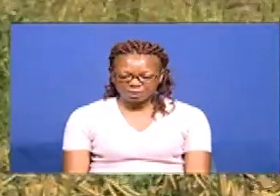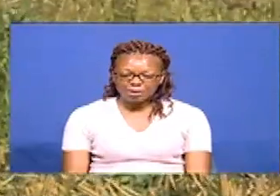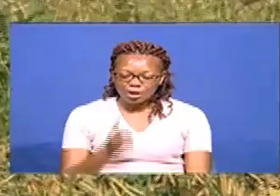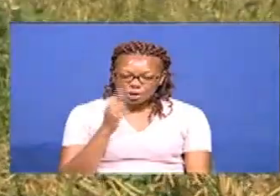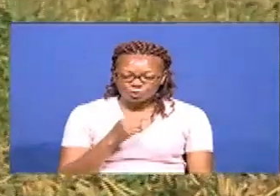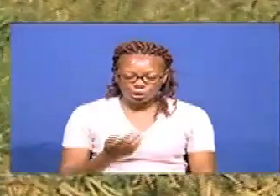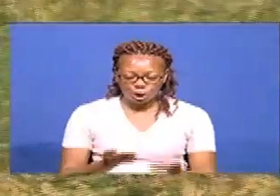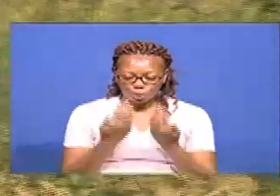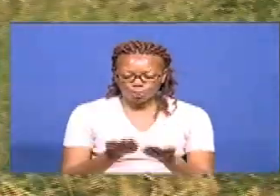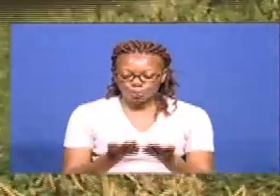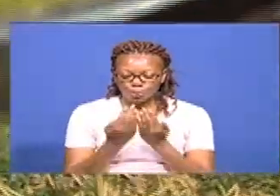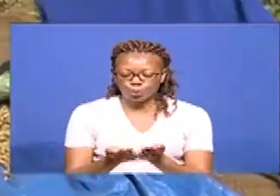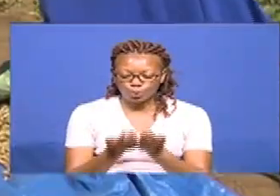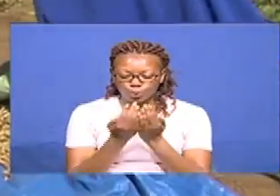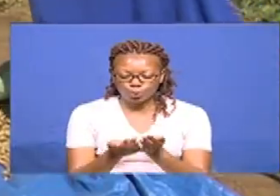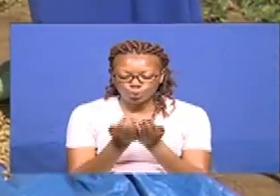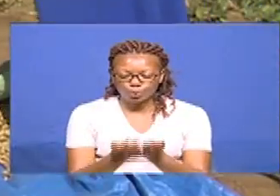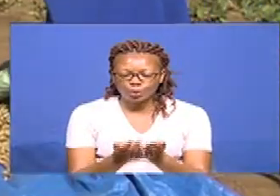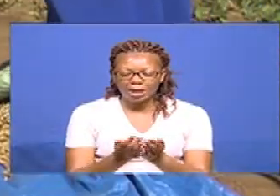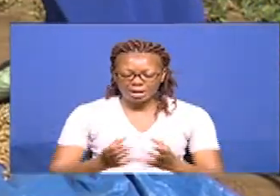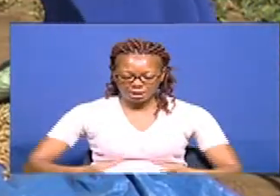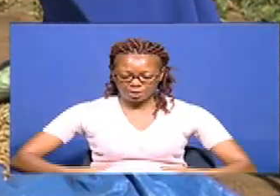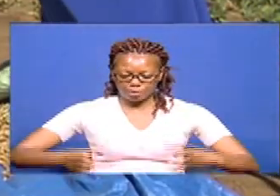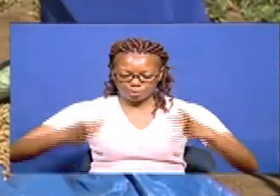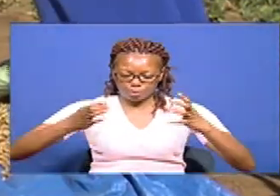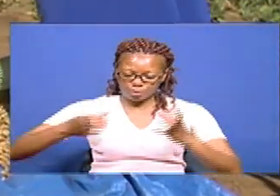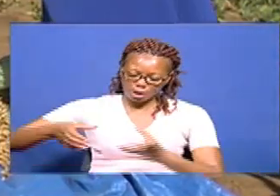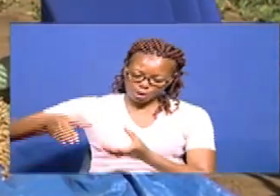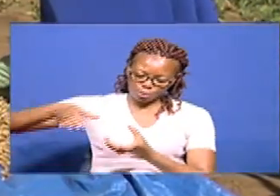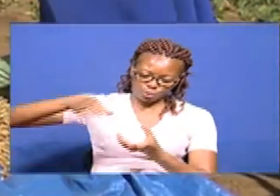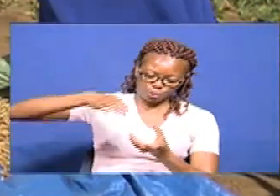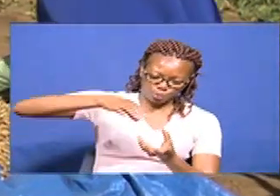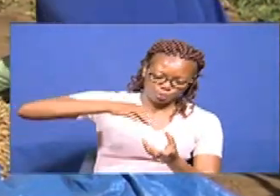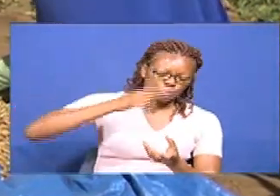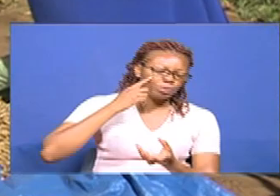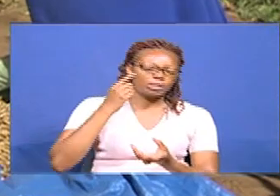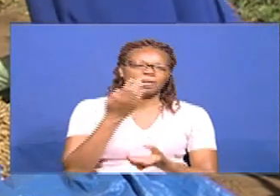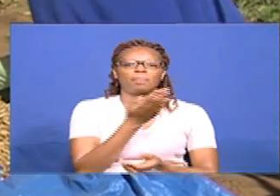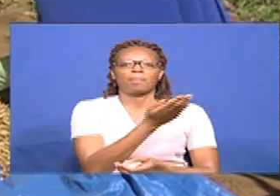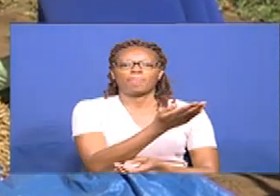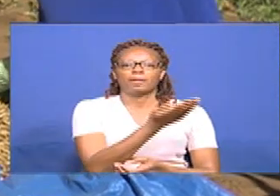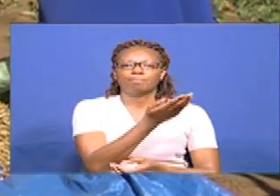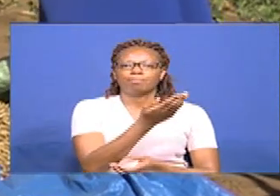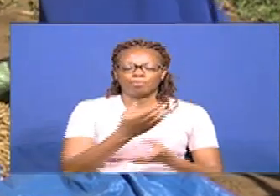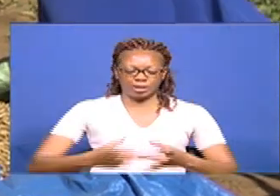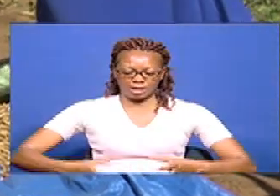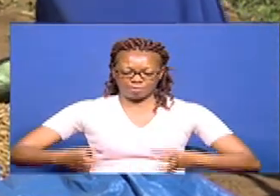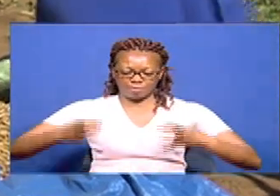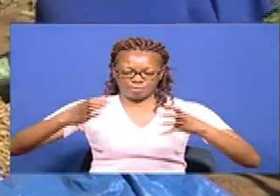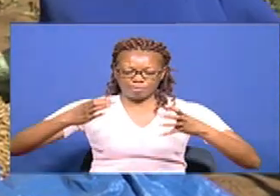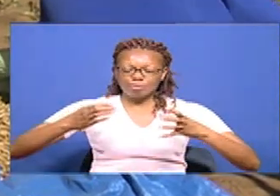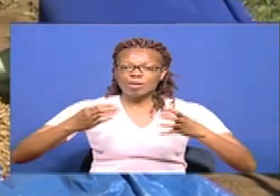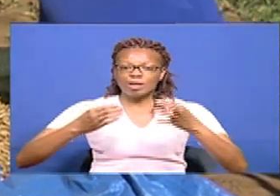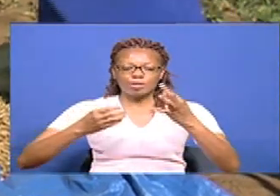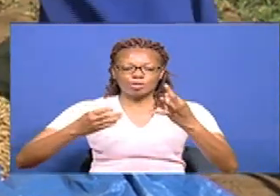Baada ya kupepeta na kutoa uchafu, iweke ndani ya gunia. Kuna gunia kama hii. Gunia hili lina